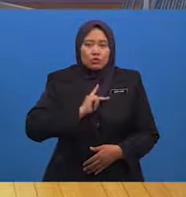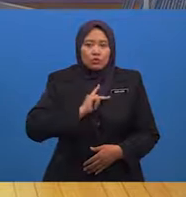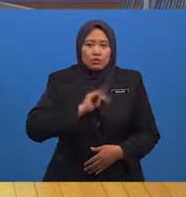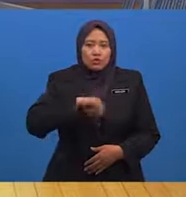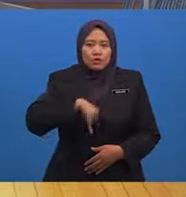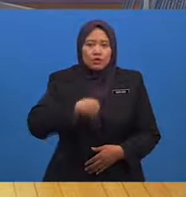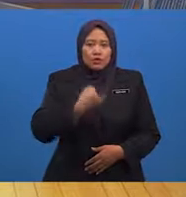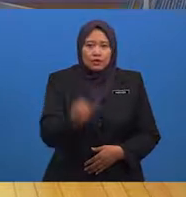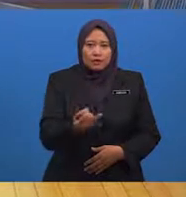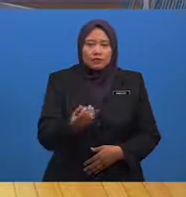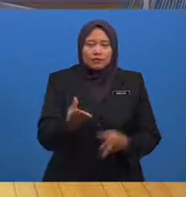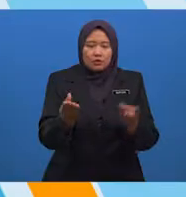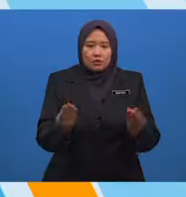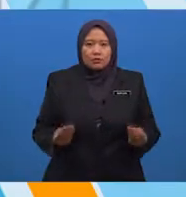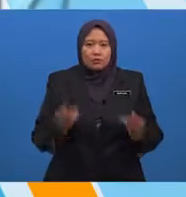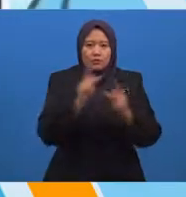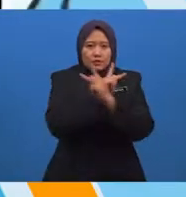buku catatan.